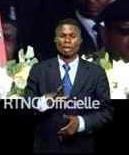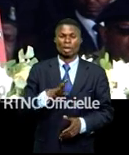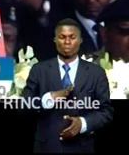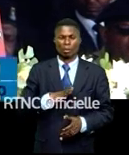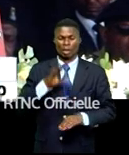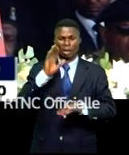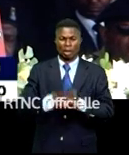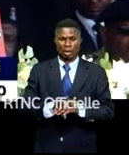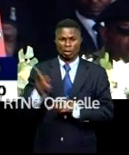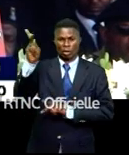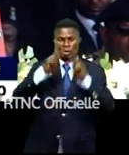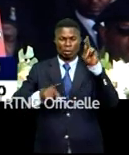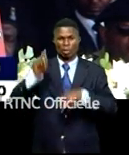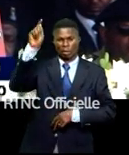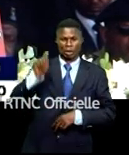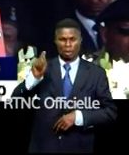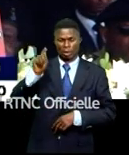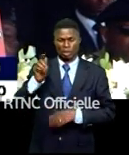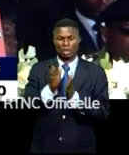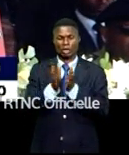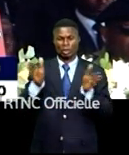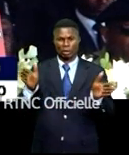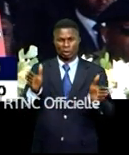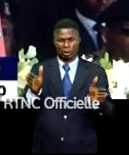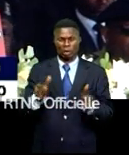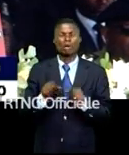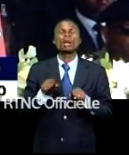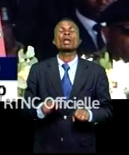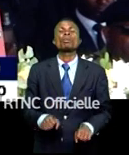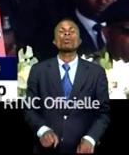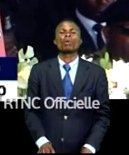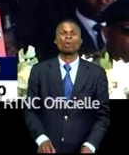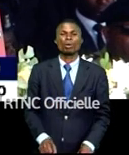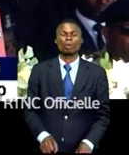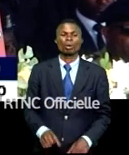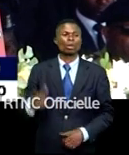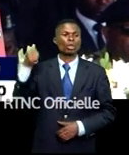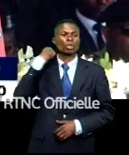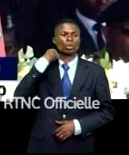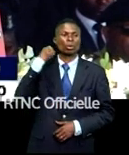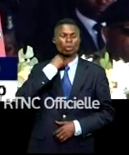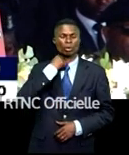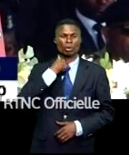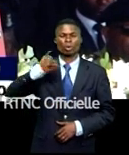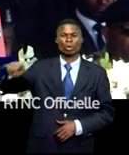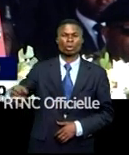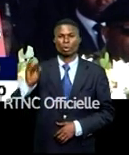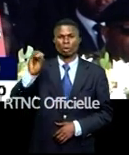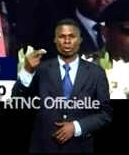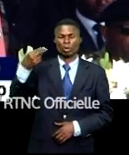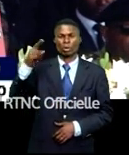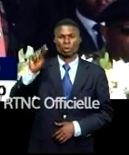peuple tanzanien dans son exclusivité, la disparition du docteur John Pombe Joseph